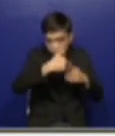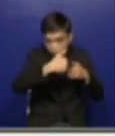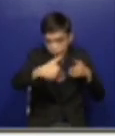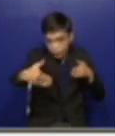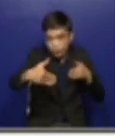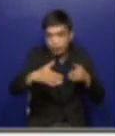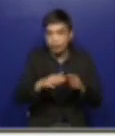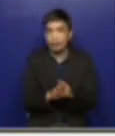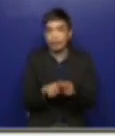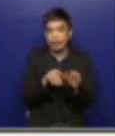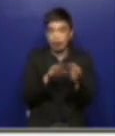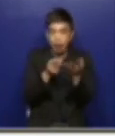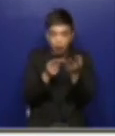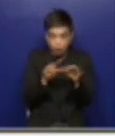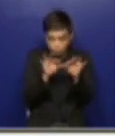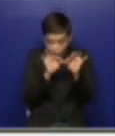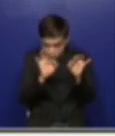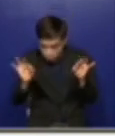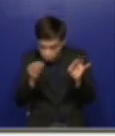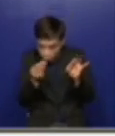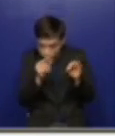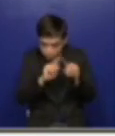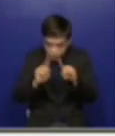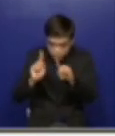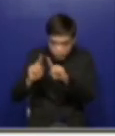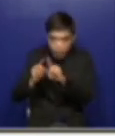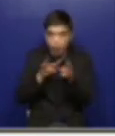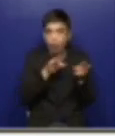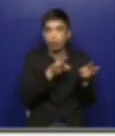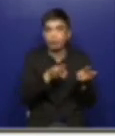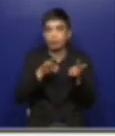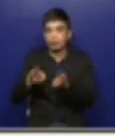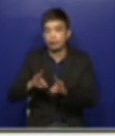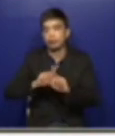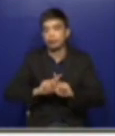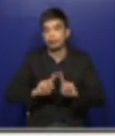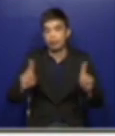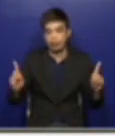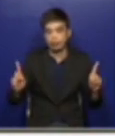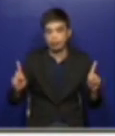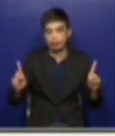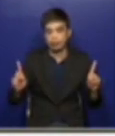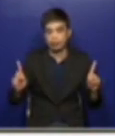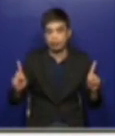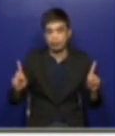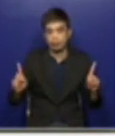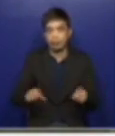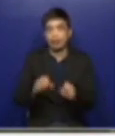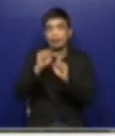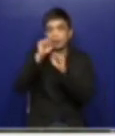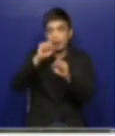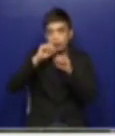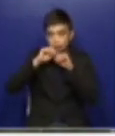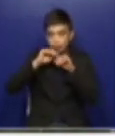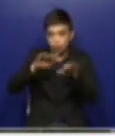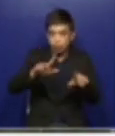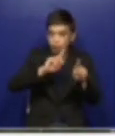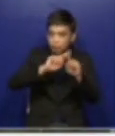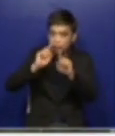าตราส่วนในแผนที่แนบท้ายกฎหมายแตกต่างกันทำให้การประกาศแนวเขตที่ดินทับซ้อ